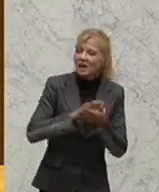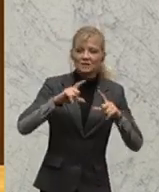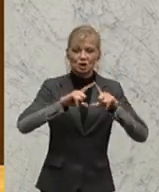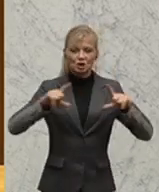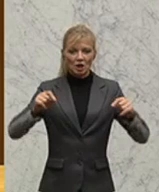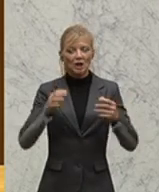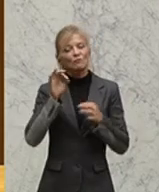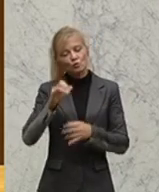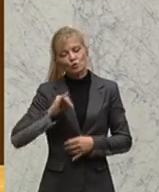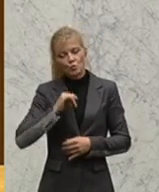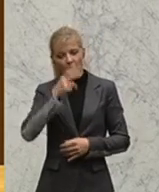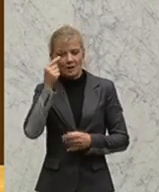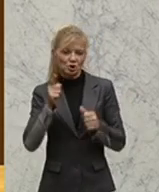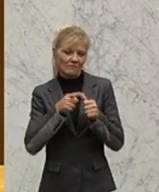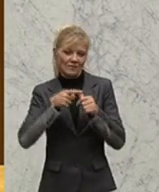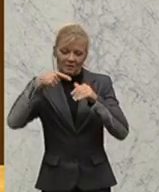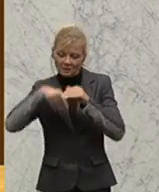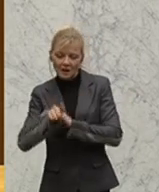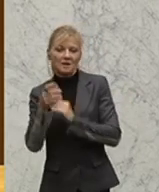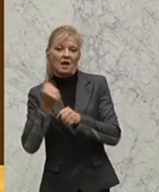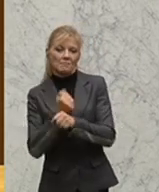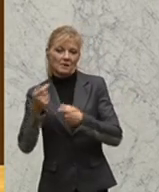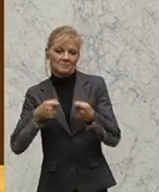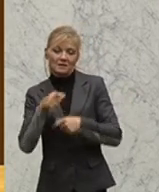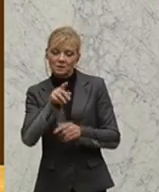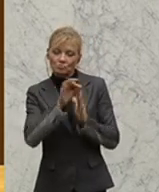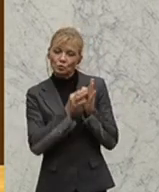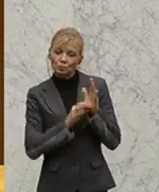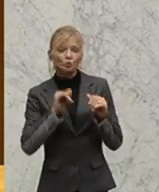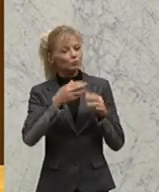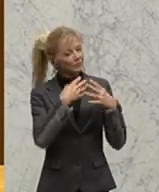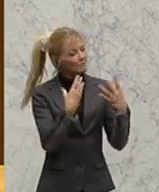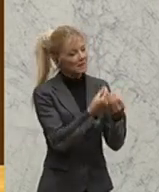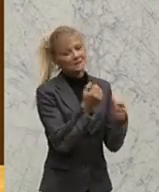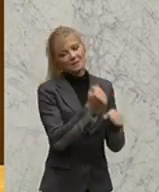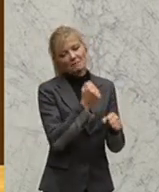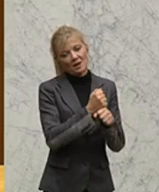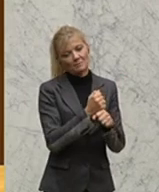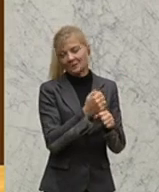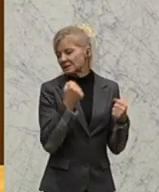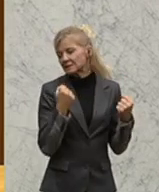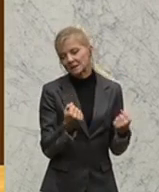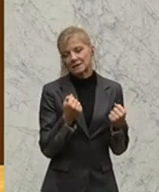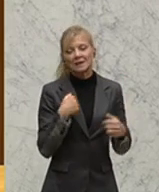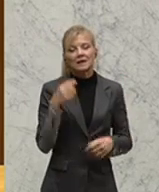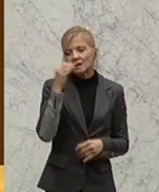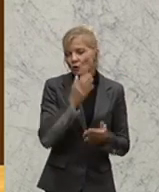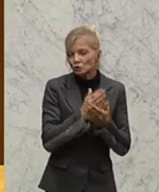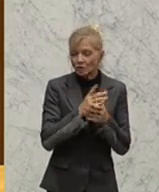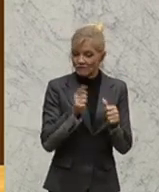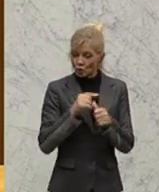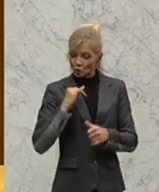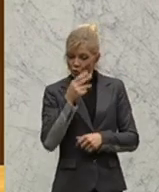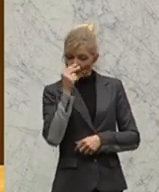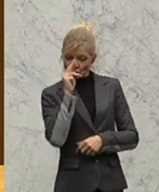die in den Arbeitsmarkt einsteigen. Das sind Punkte, wo wir ganz sicher gemeinsam arbeiten müssen. Und ich glaube auch, wenn man jetzt die Jungen anschaut, muss